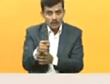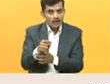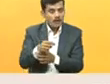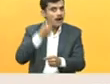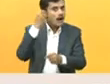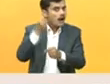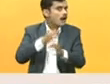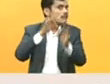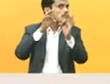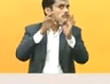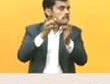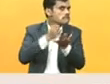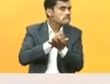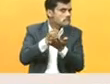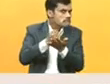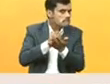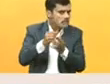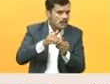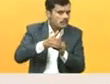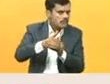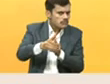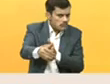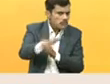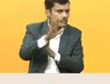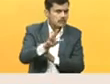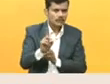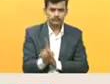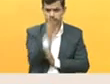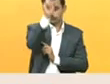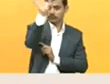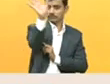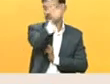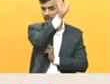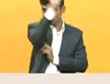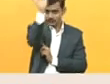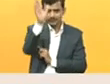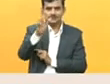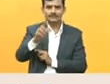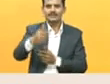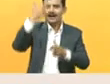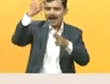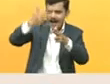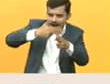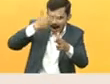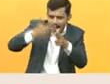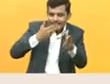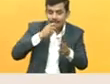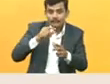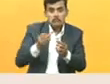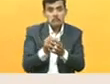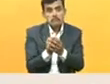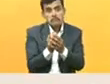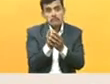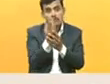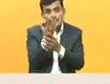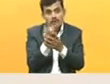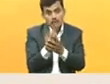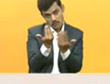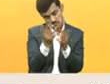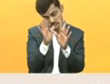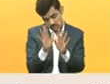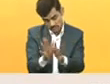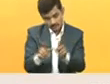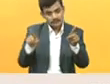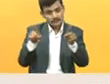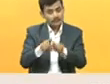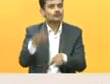प्रेरणादायक प्रयोग है जो भविष्य में स्पेस में सब्जियां उगाने का रास्ता खोलेगा। ये दिखाता है